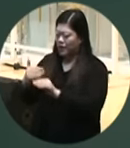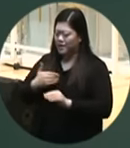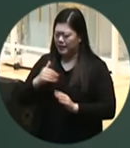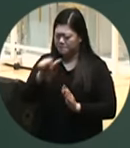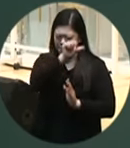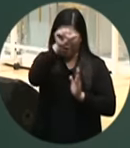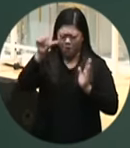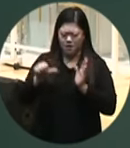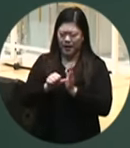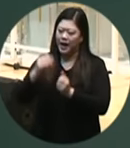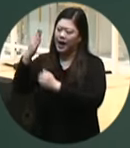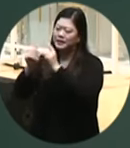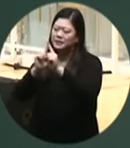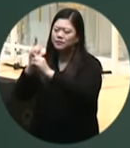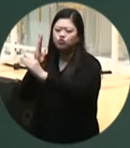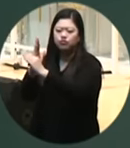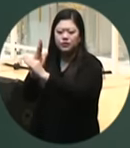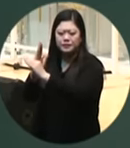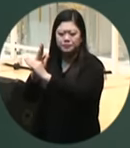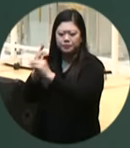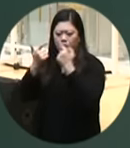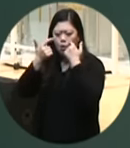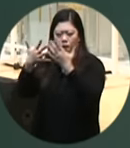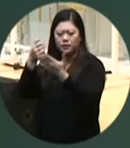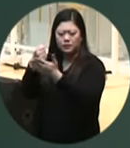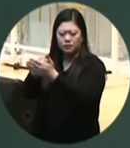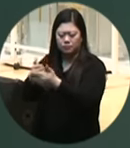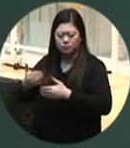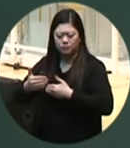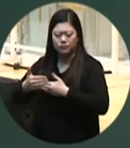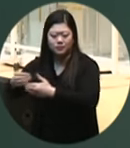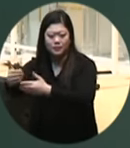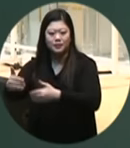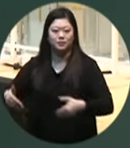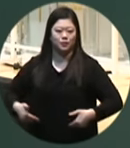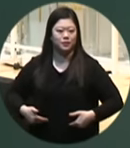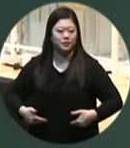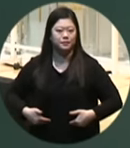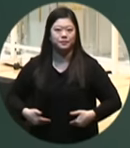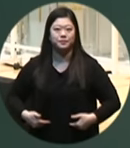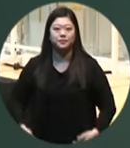되겠습니다. We need to be able to have our lives standing before God.